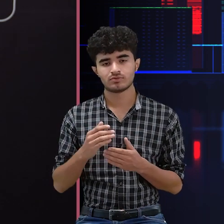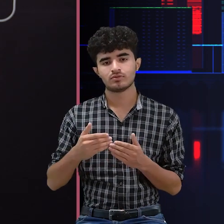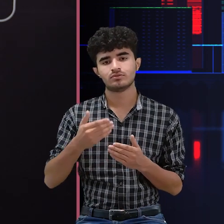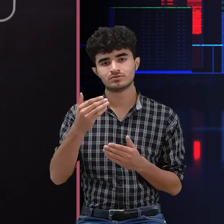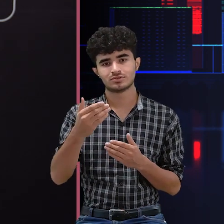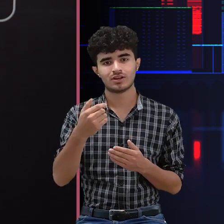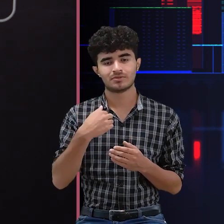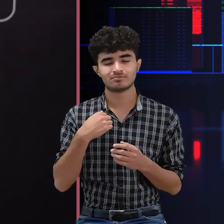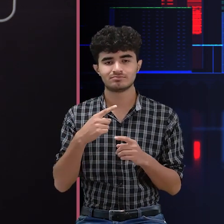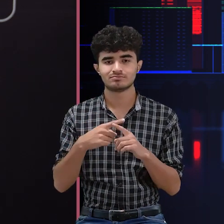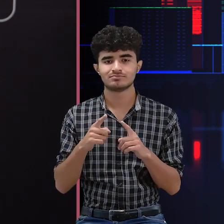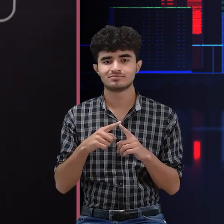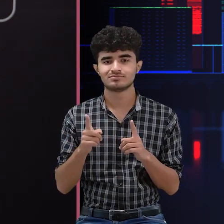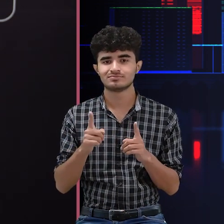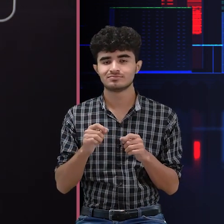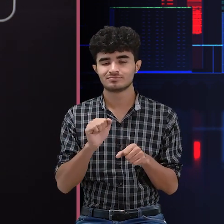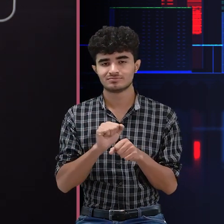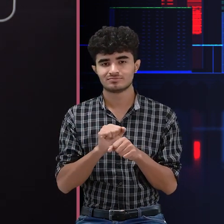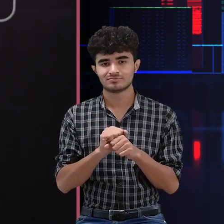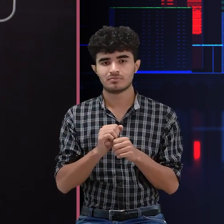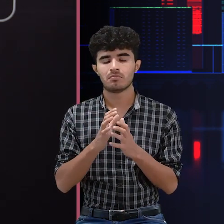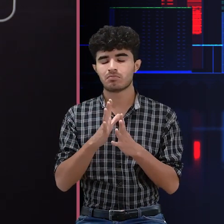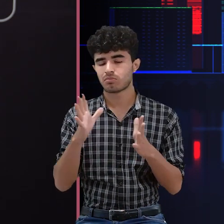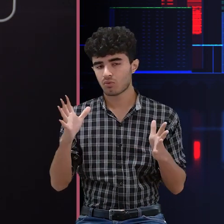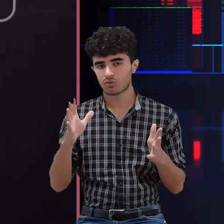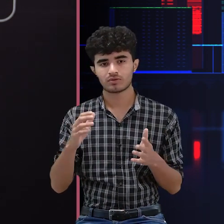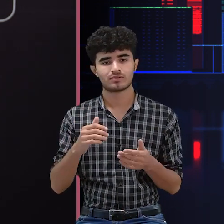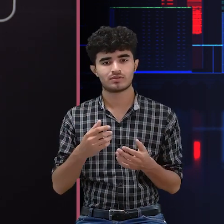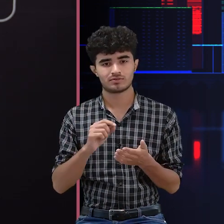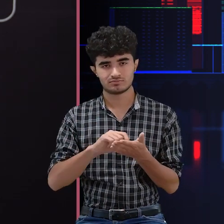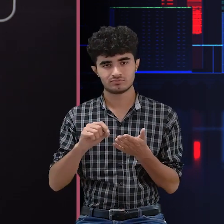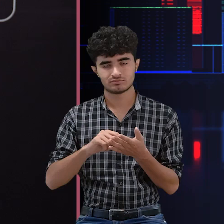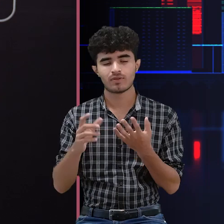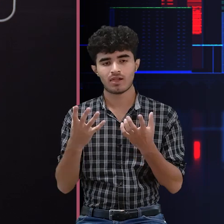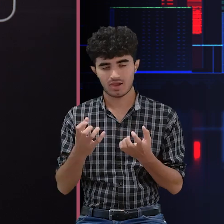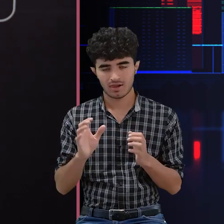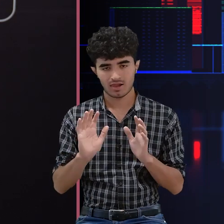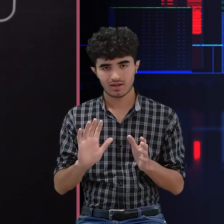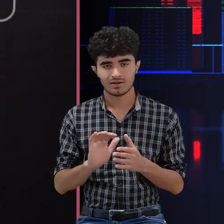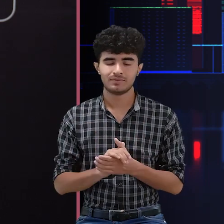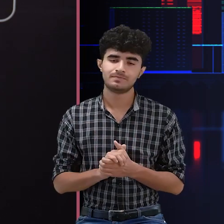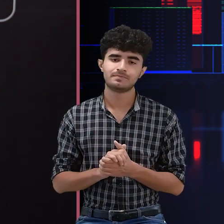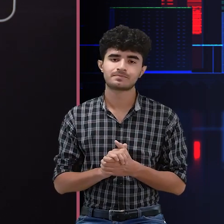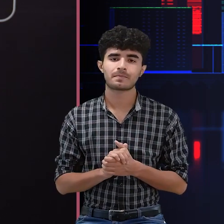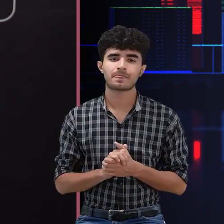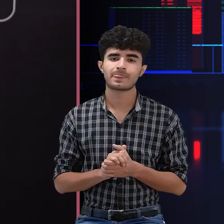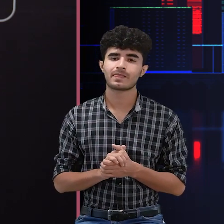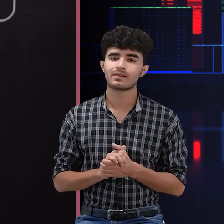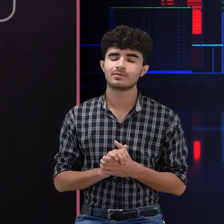HRCP کی کاؤنسل کی بھی میں ممبر ہوں، الیکٹ ہوئی ہوں کافی دفعہ. اور